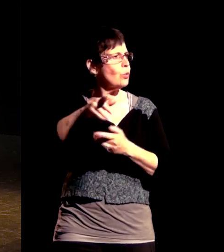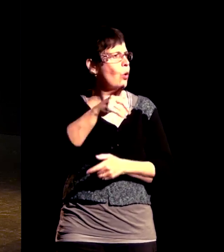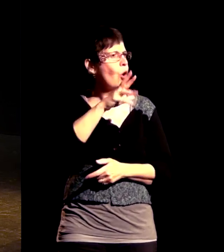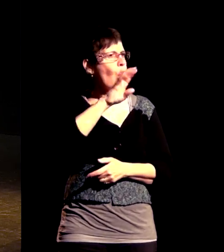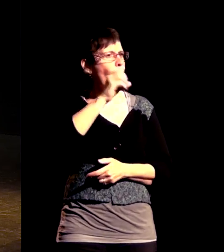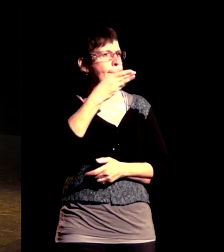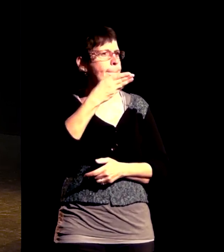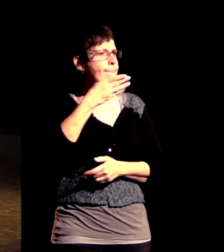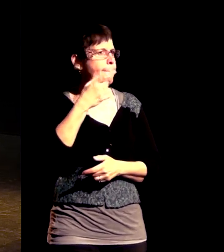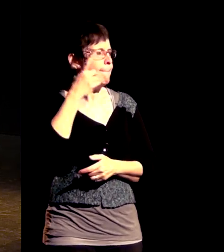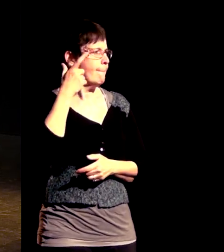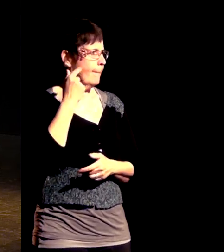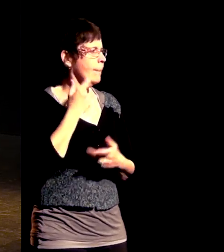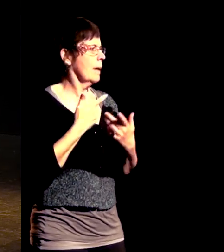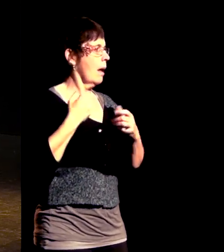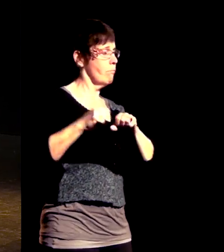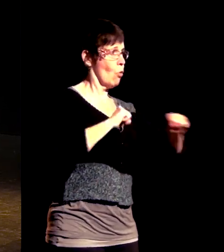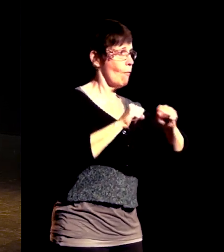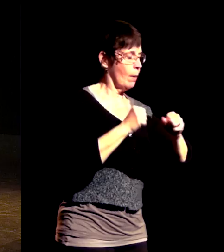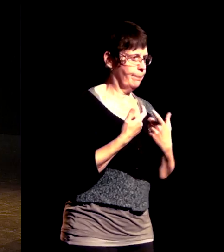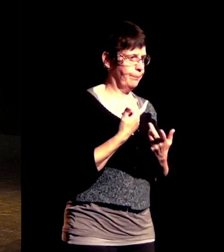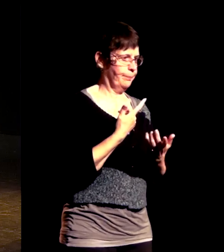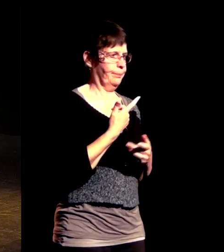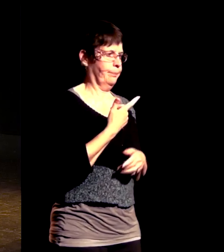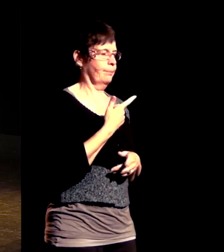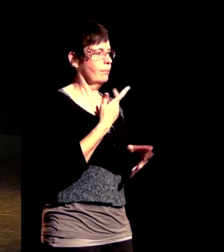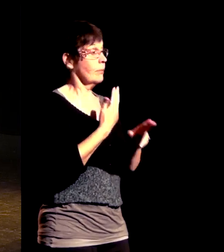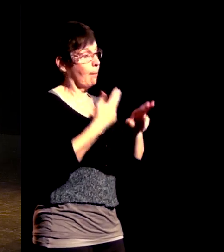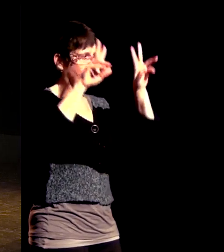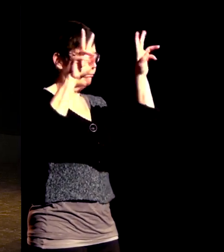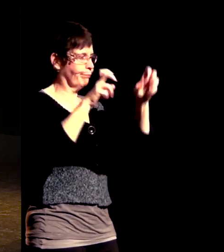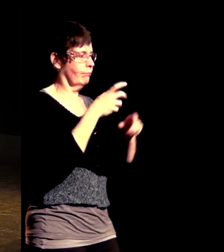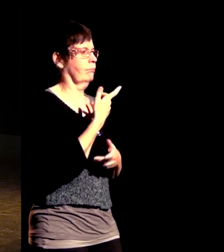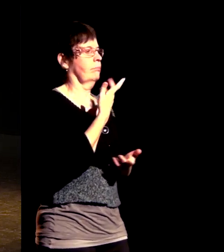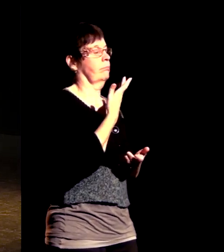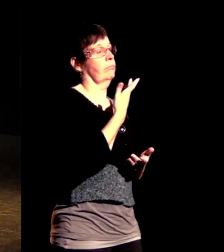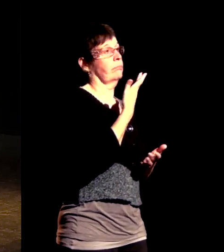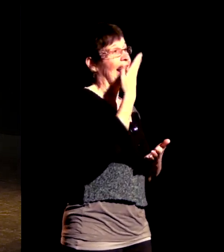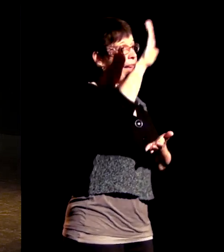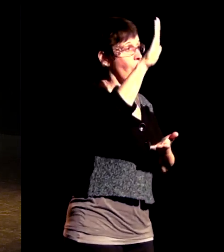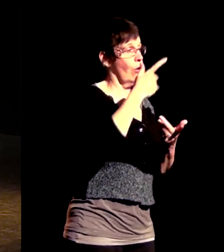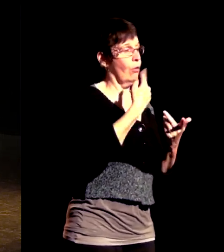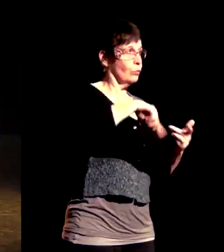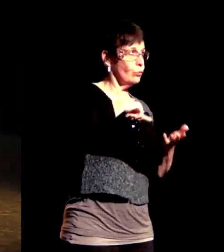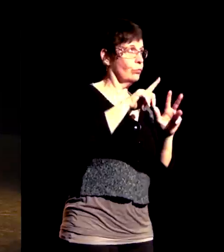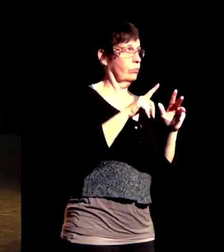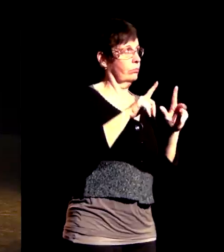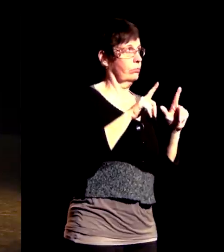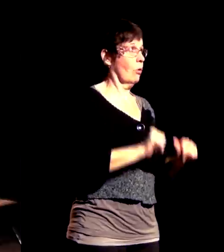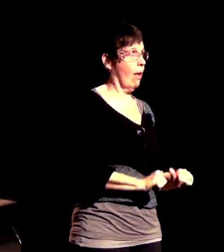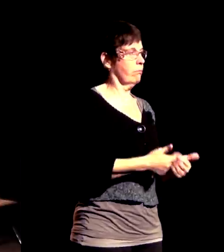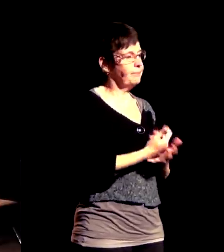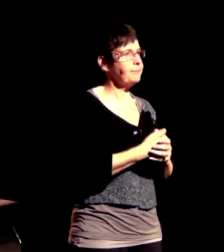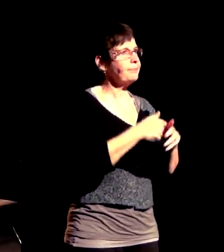antiraciste. D'ailleurs, nous sommes d'ici. Réunion de D'ailleurs, nous sommes d'ici. À cette réunion, il y avait la Ligue des droits